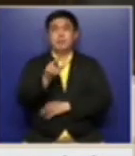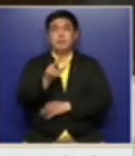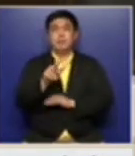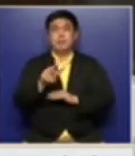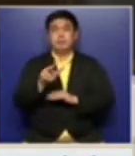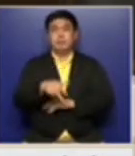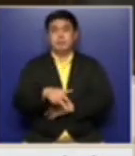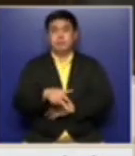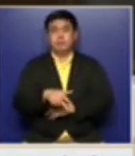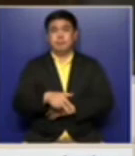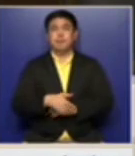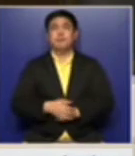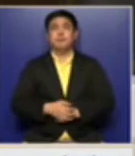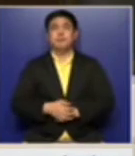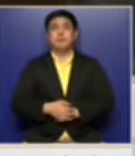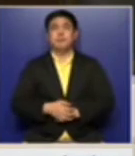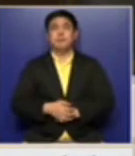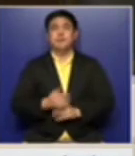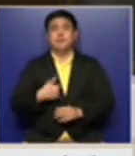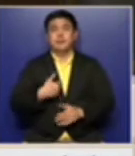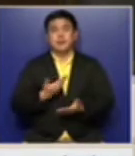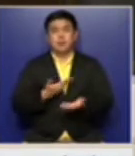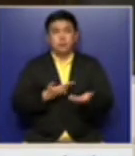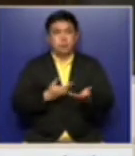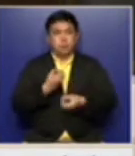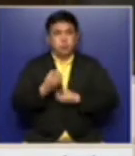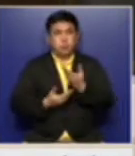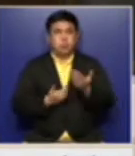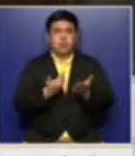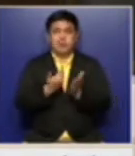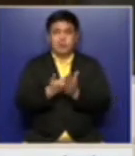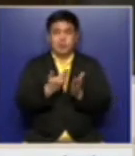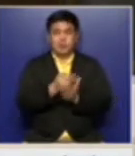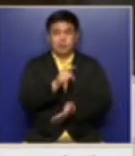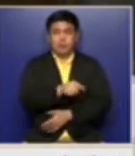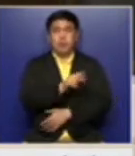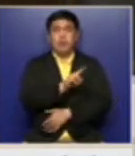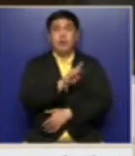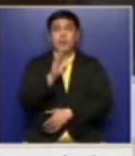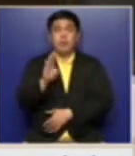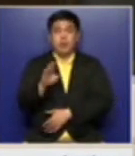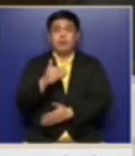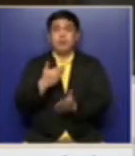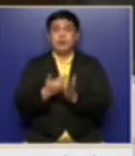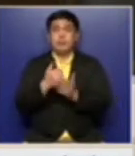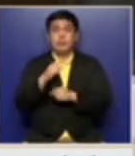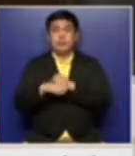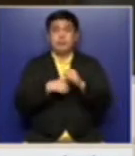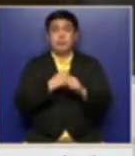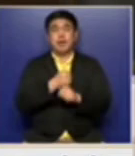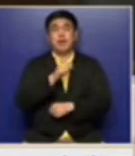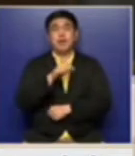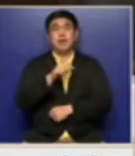ะวันนี้ดิฉันขออภิปรายร่างงบประมาณรายจ่ายประจำปีพ.ศ